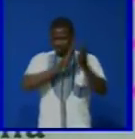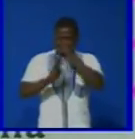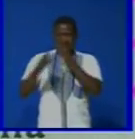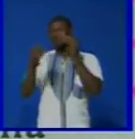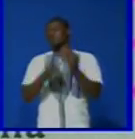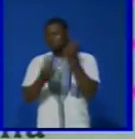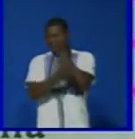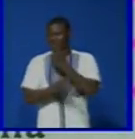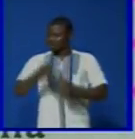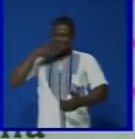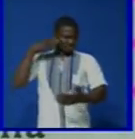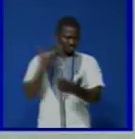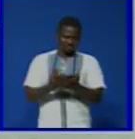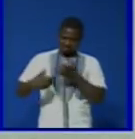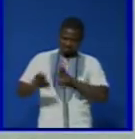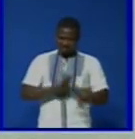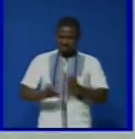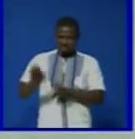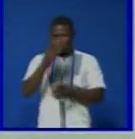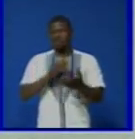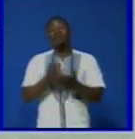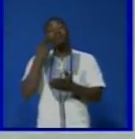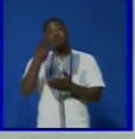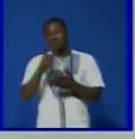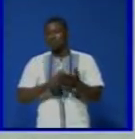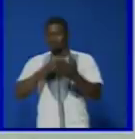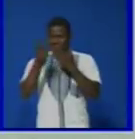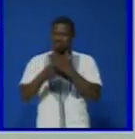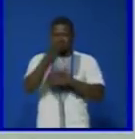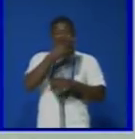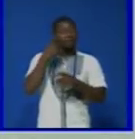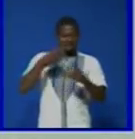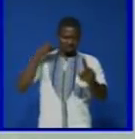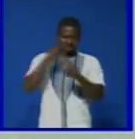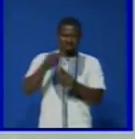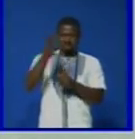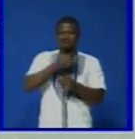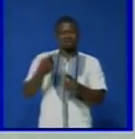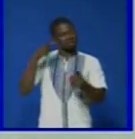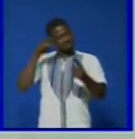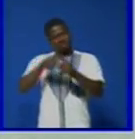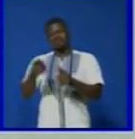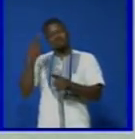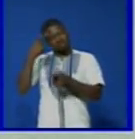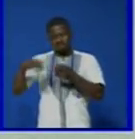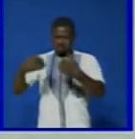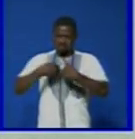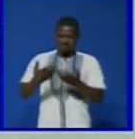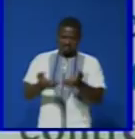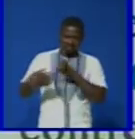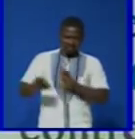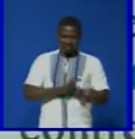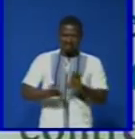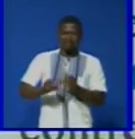au chronogramme des auteurs. Plus aucun doute que ces attaques relèvent d'un objectif à réaliser coûte que coûte dans une échéance